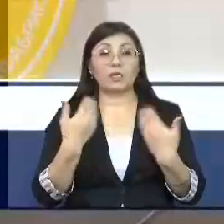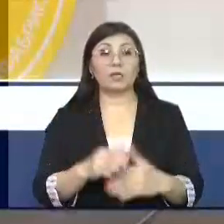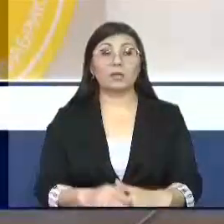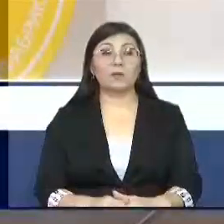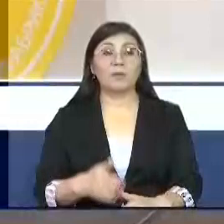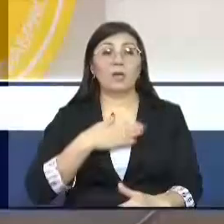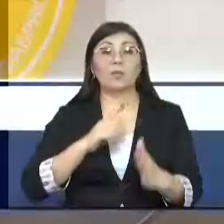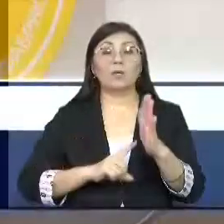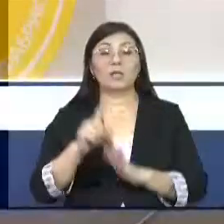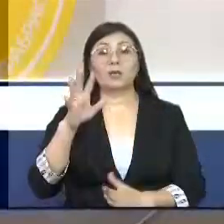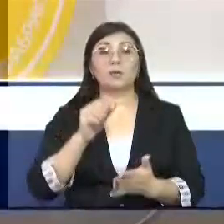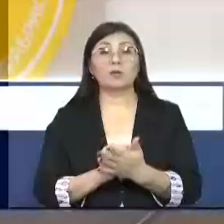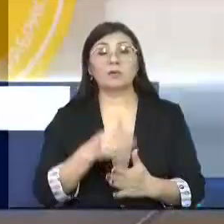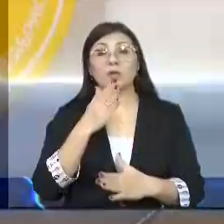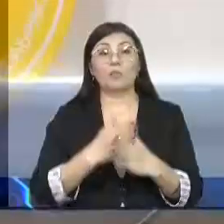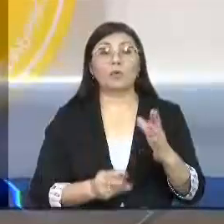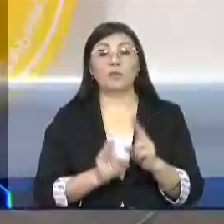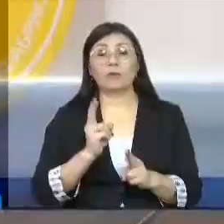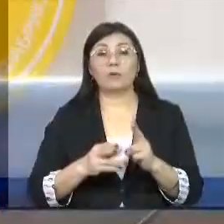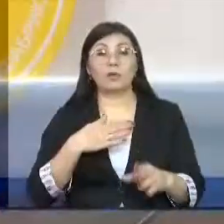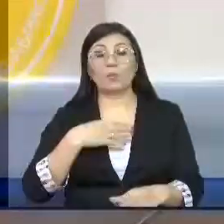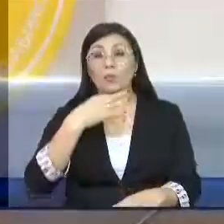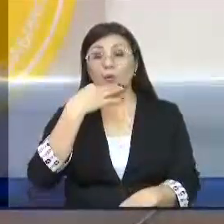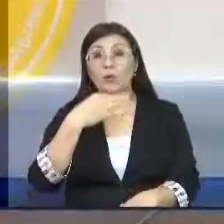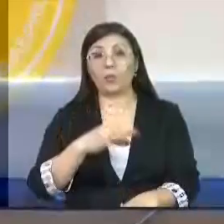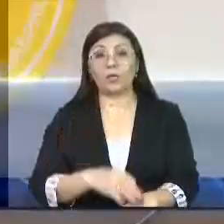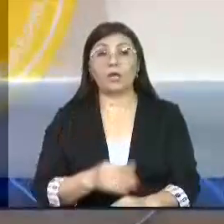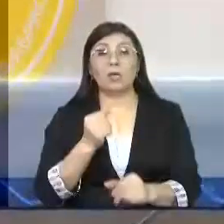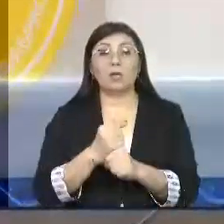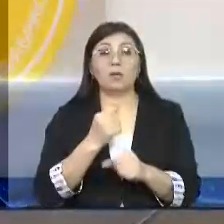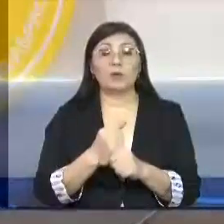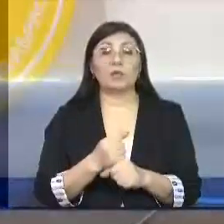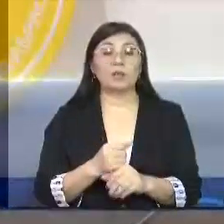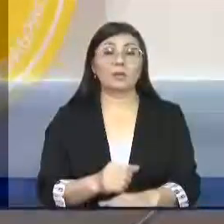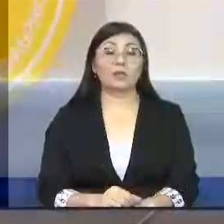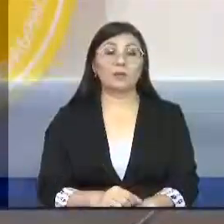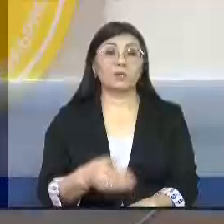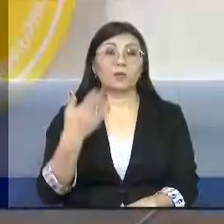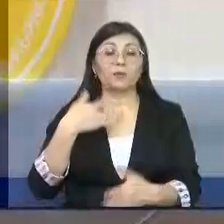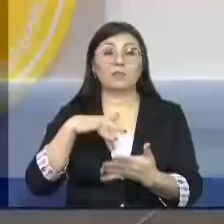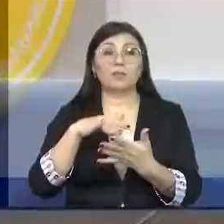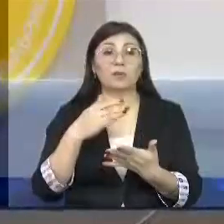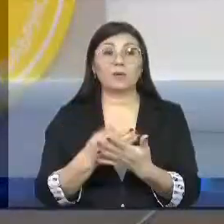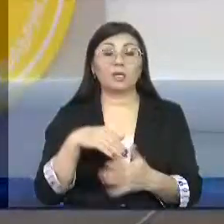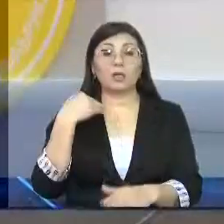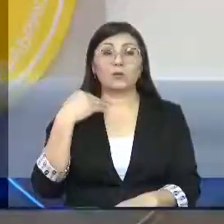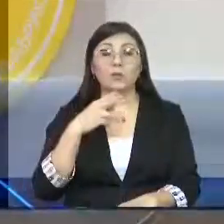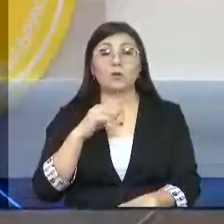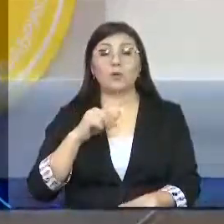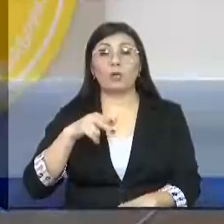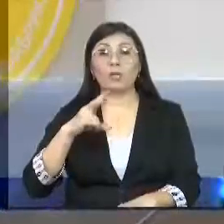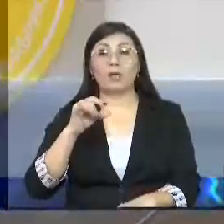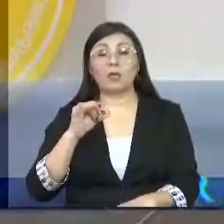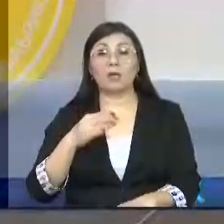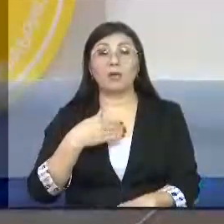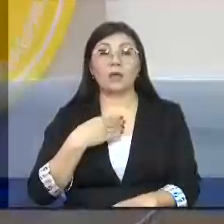и мы начали заниматься полуфабрикатами. Это мой опыт. Я работала раньше в кулинарии в городе в Актюбинске, и вот этот опыт